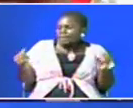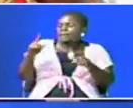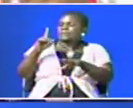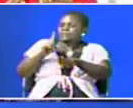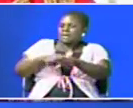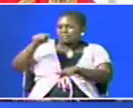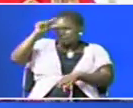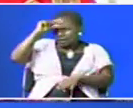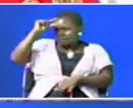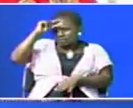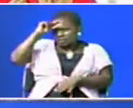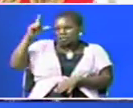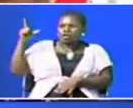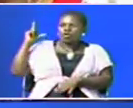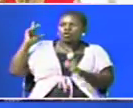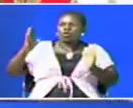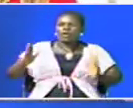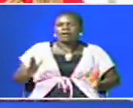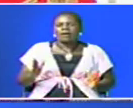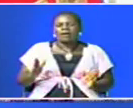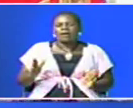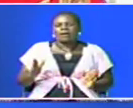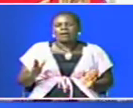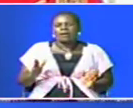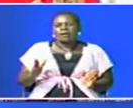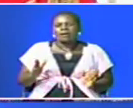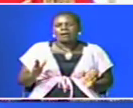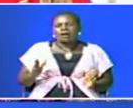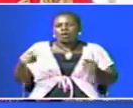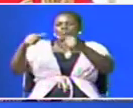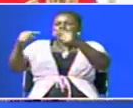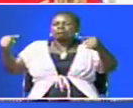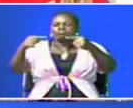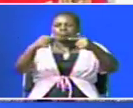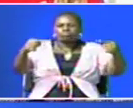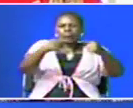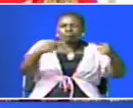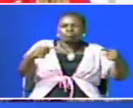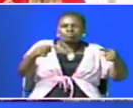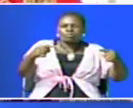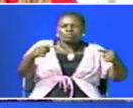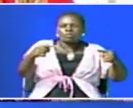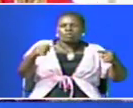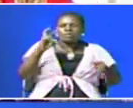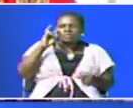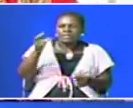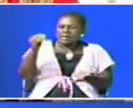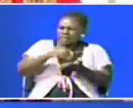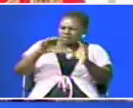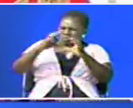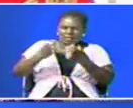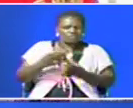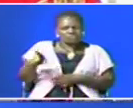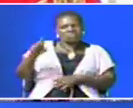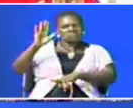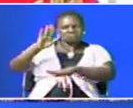hii serikali na mawakili yao na nini, mambo ya kukata rufaa mtu huyo mnyongaji tumuone tena katika huu ulimwengu,